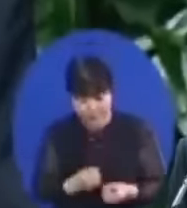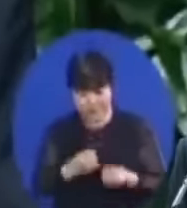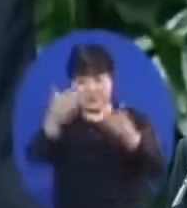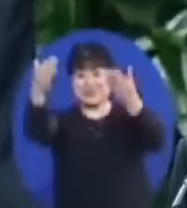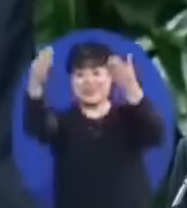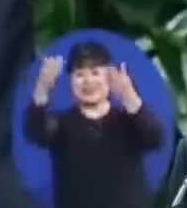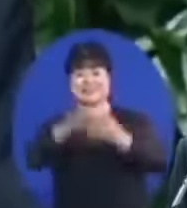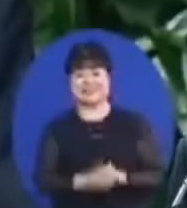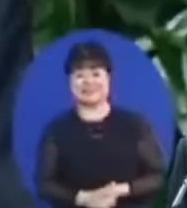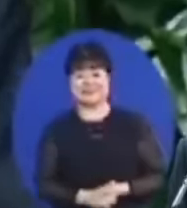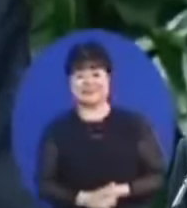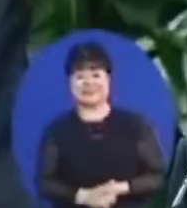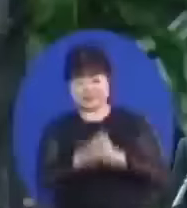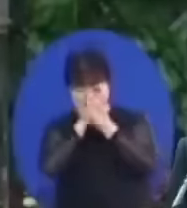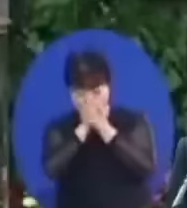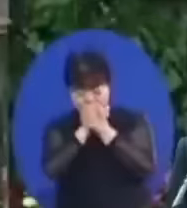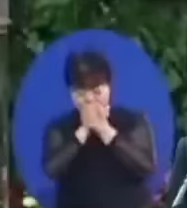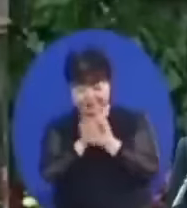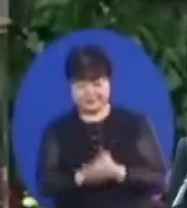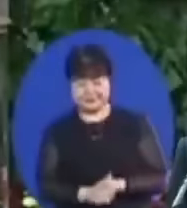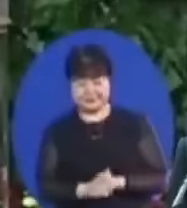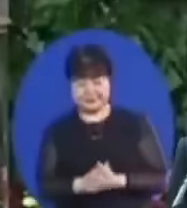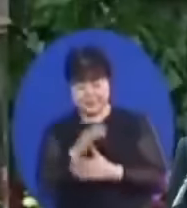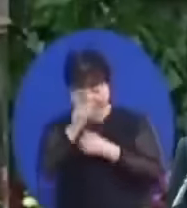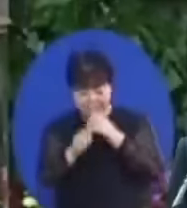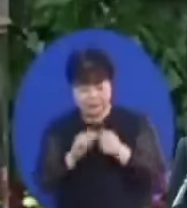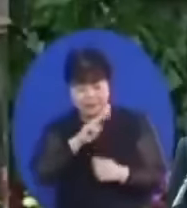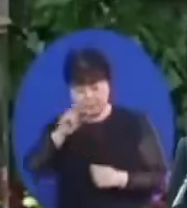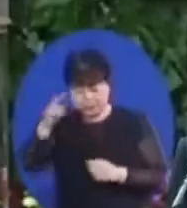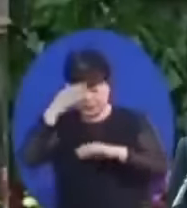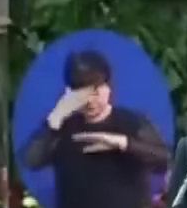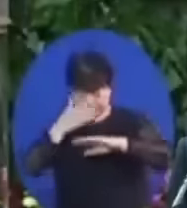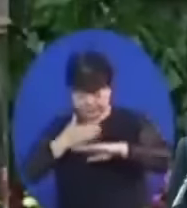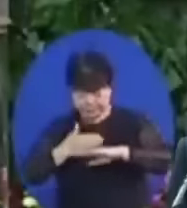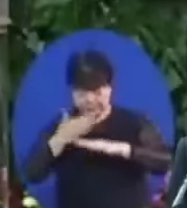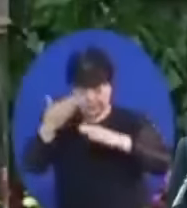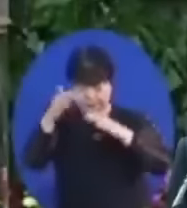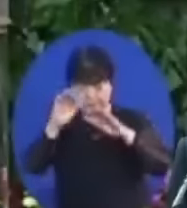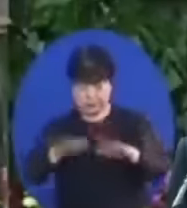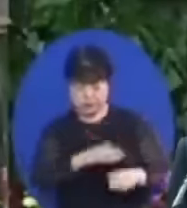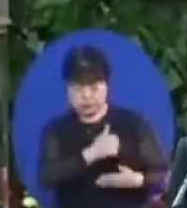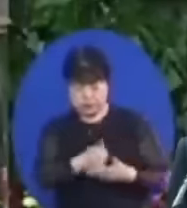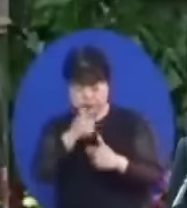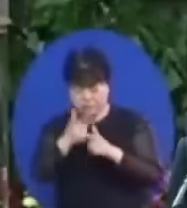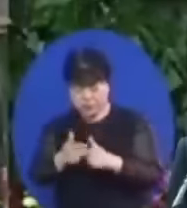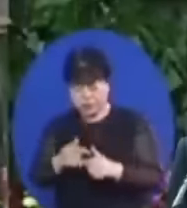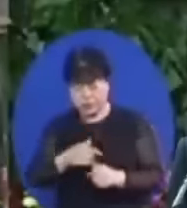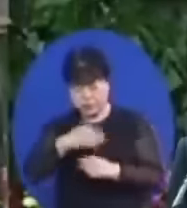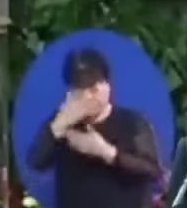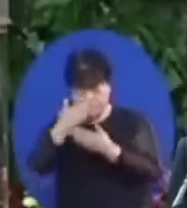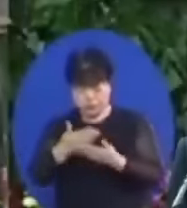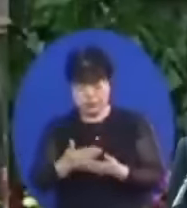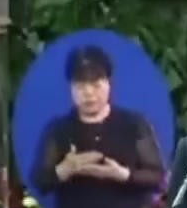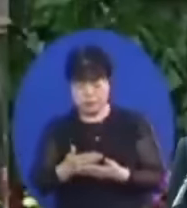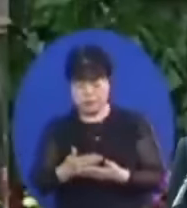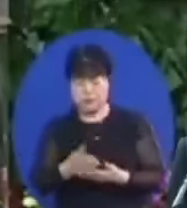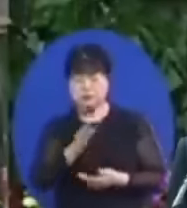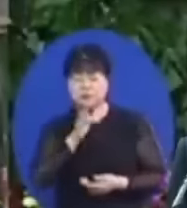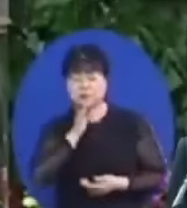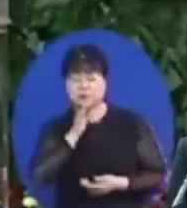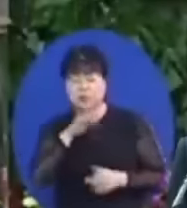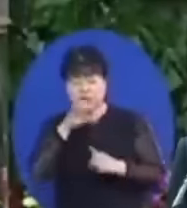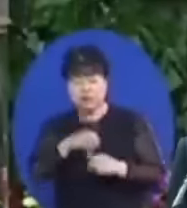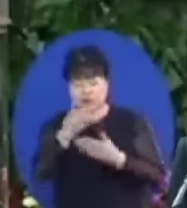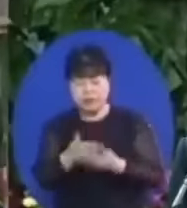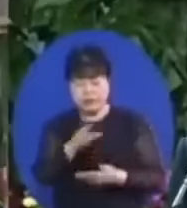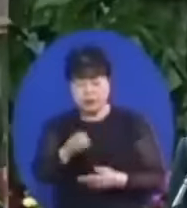이름으로 축원합니다. 우리 기도드리겠습니다. 사랑이 많으신 우리 하나님 아버지, 우리 주 예수님을 보내주셔서 이